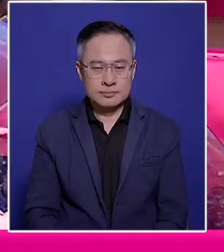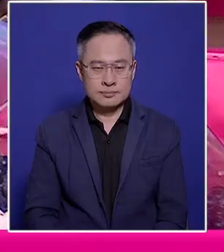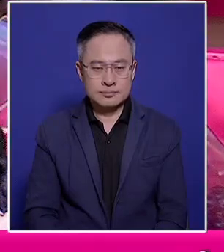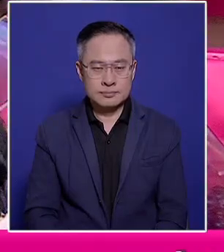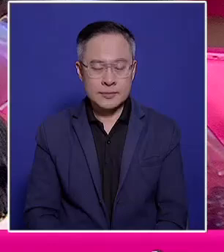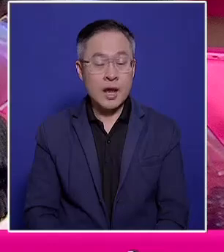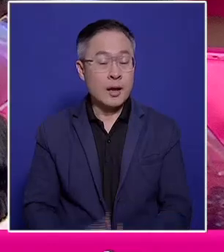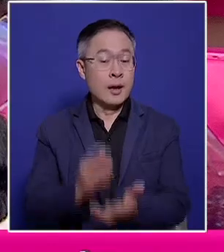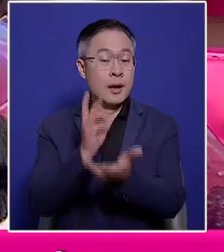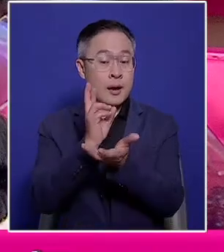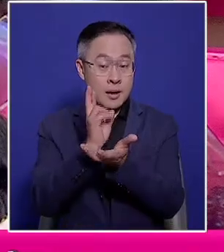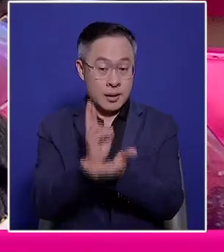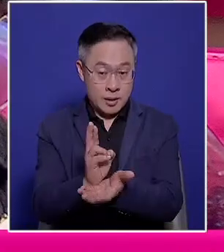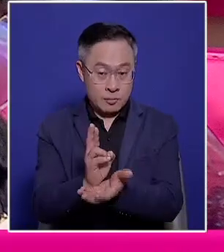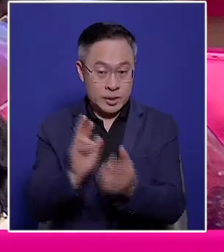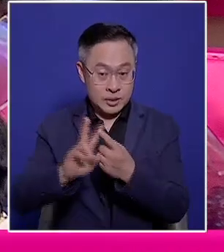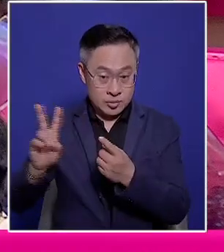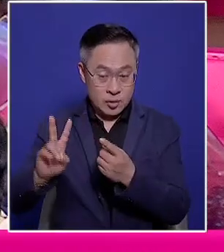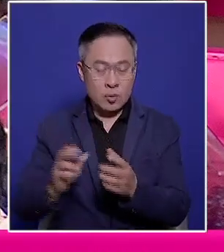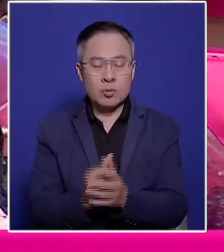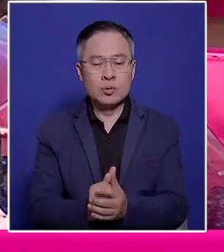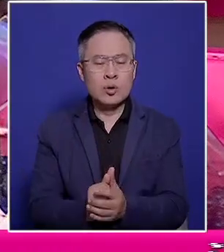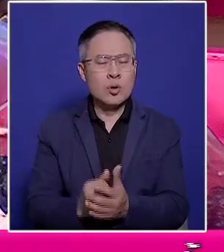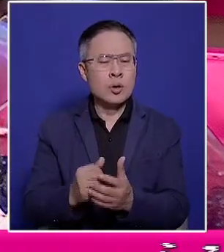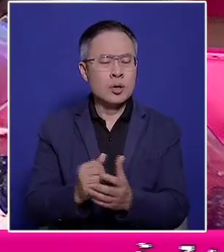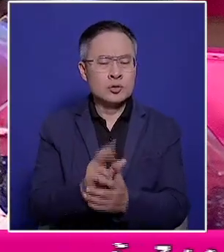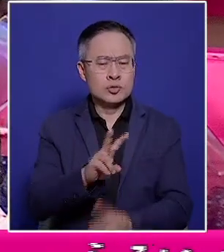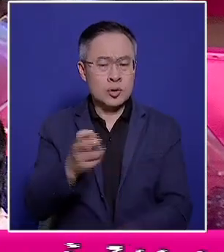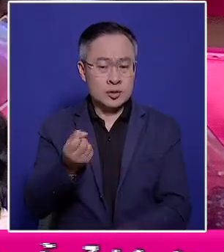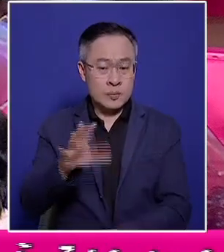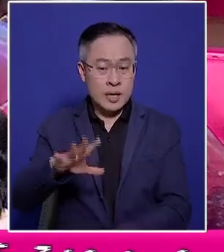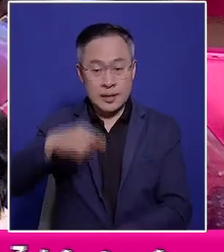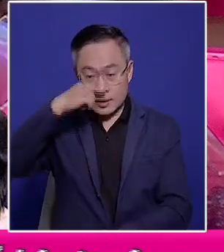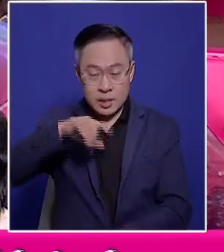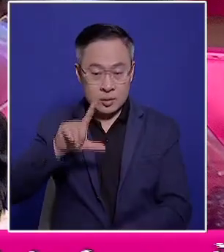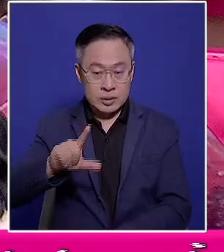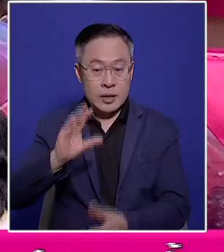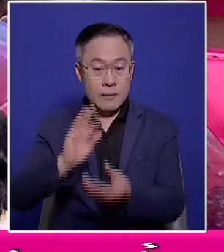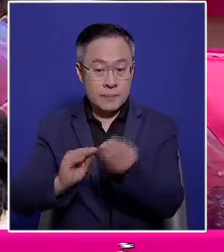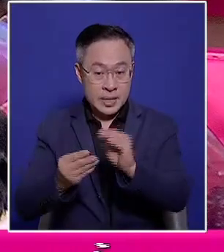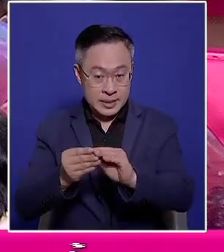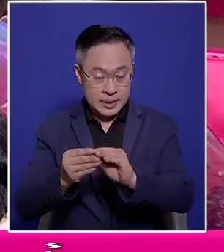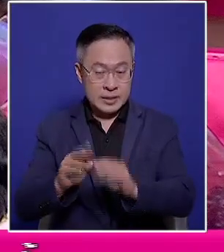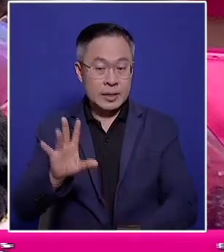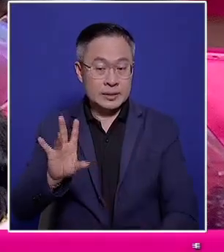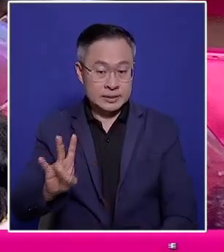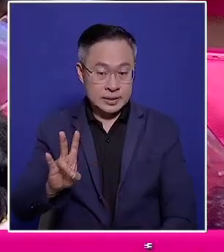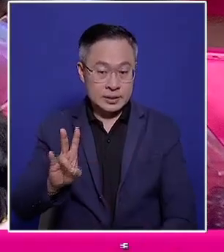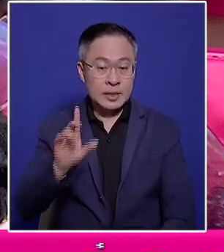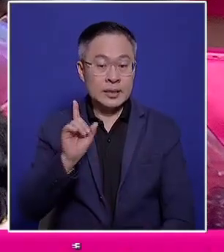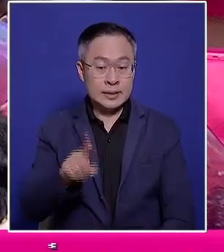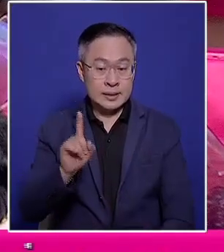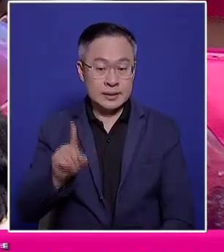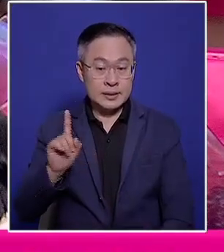อันดับที่2หมุน1ครั้งงวดที่215หมวดอักษรลอลิงเลขที่ออก